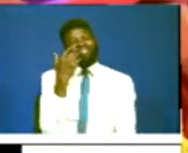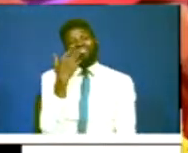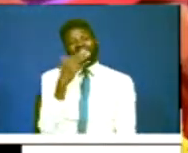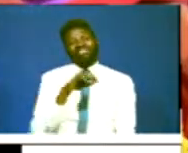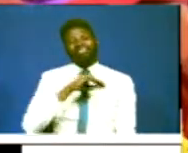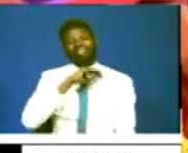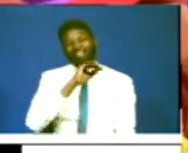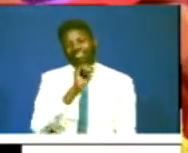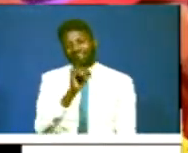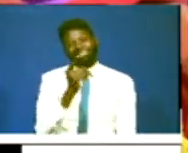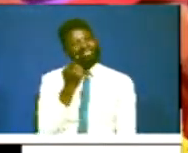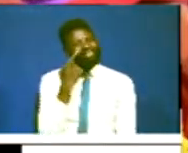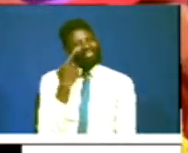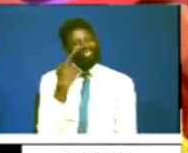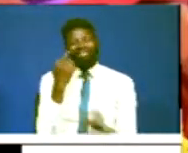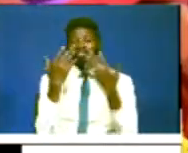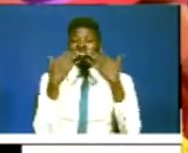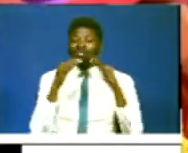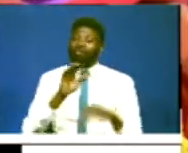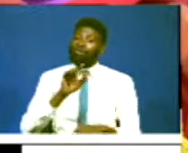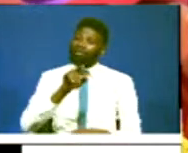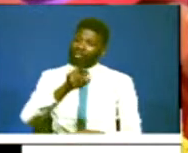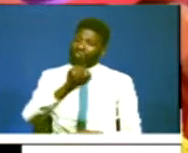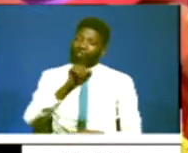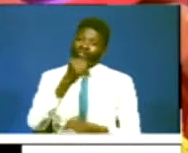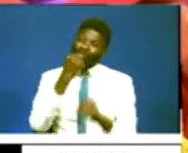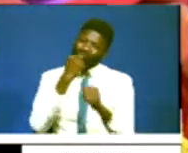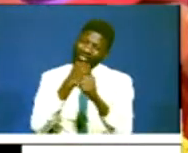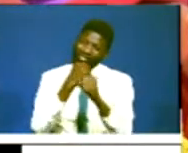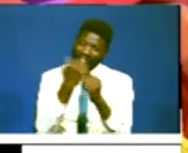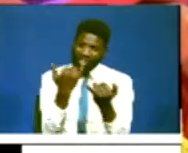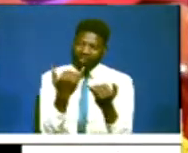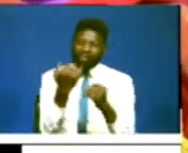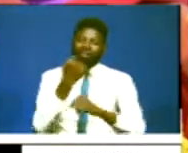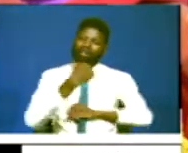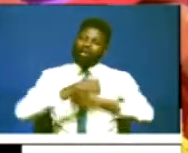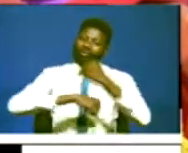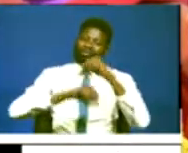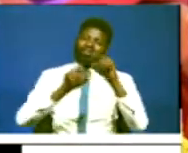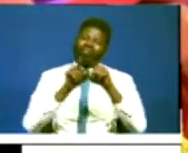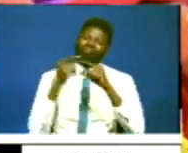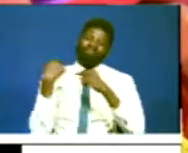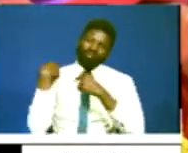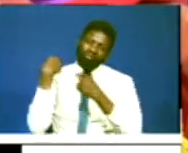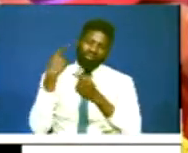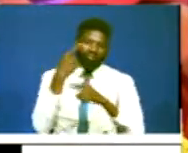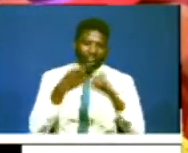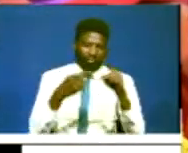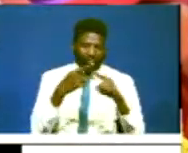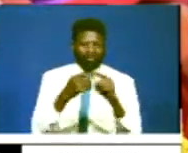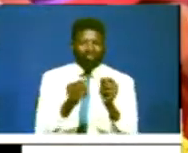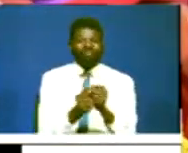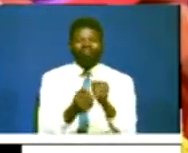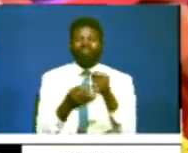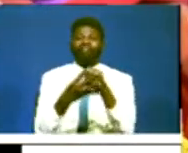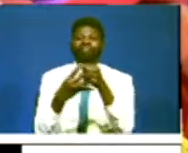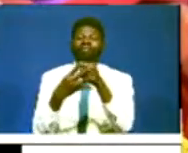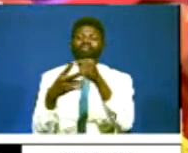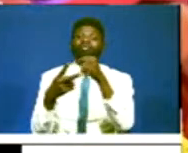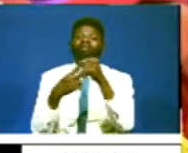18. What you are doing is what you have done all the years. 1997, ukashidwa na